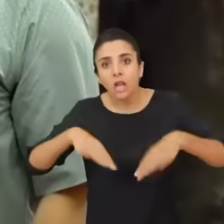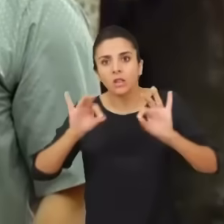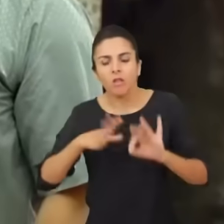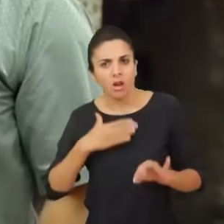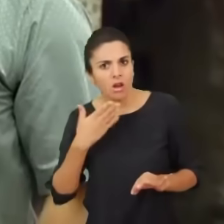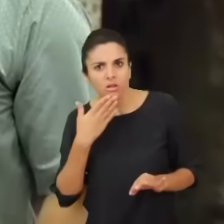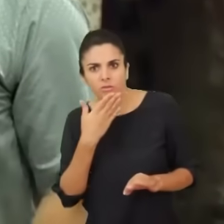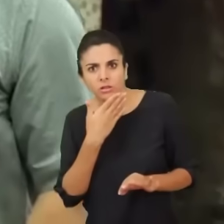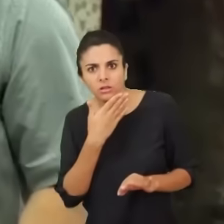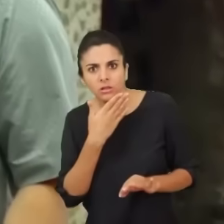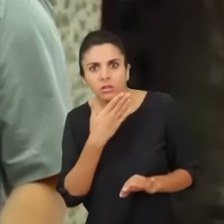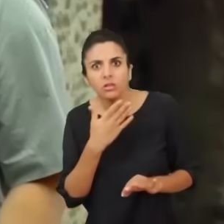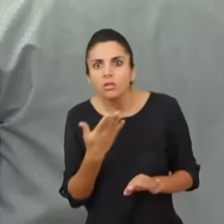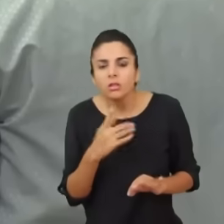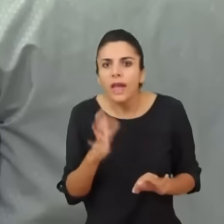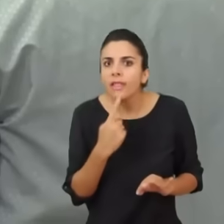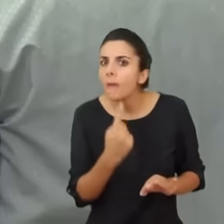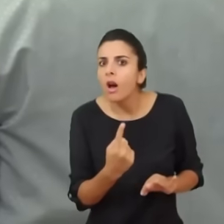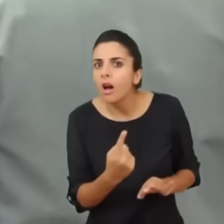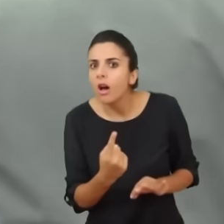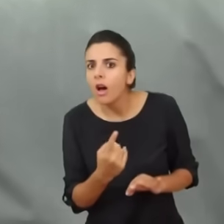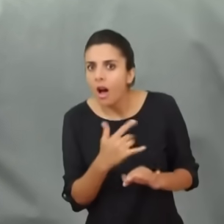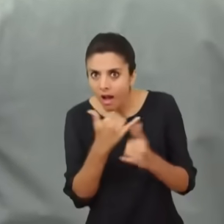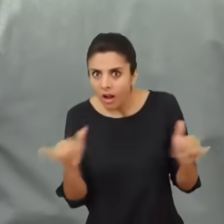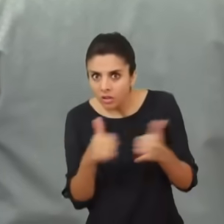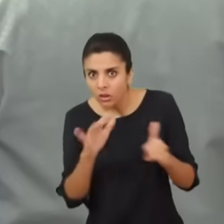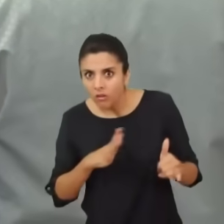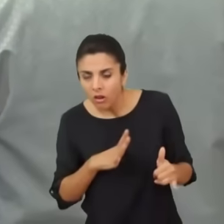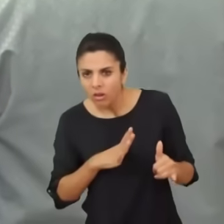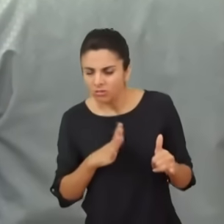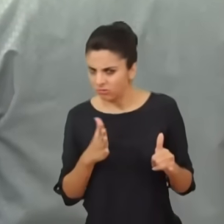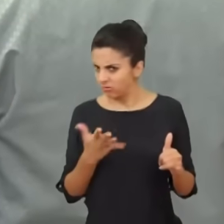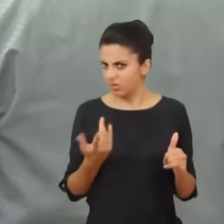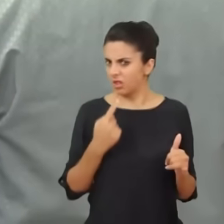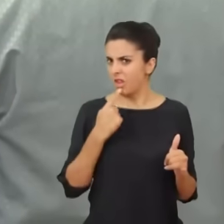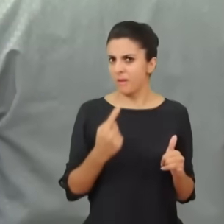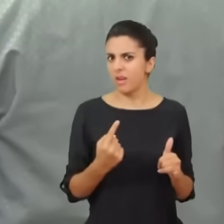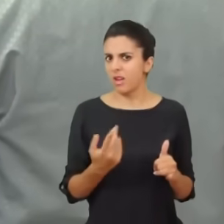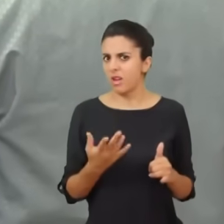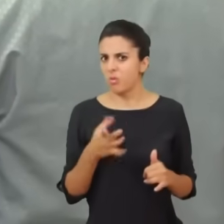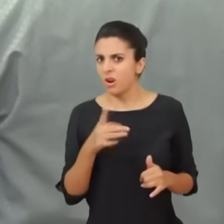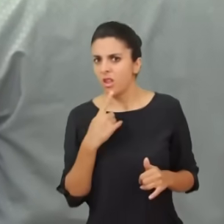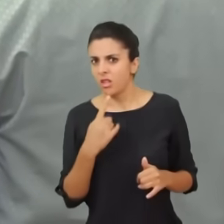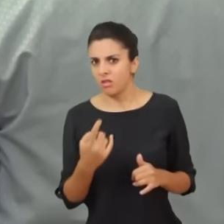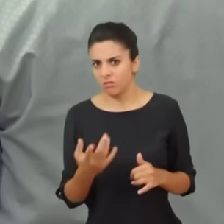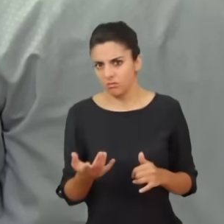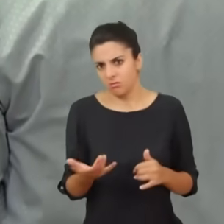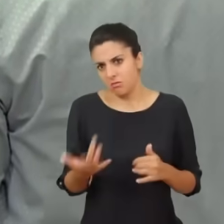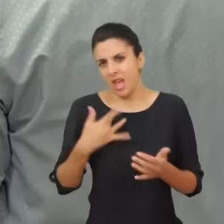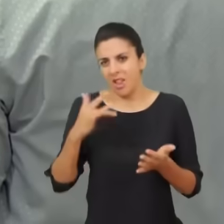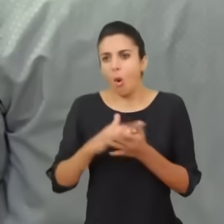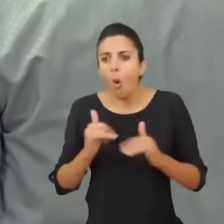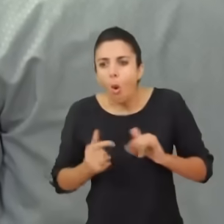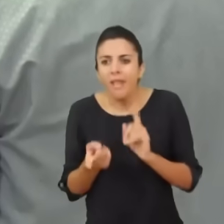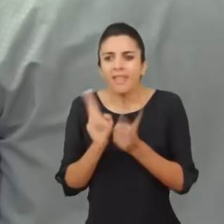Ramazan hazırlıkları. Yoksa orta oyunu mu? Ne orta oyunu Niyazi ya? Ya bizim ne işimiz var orta oyunuyla,